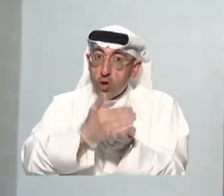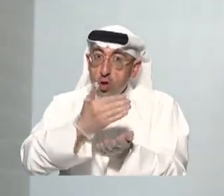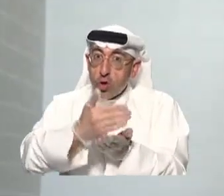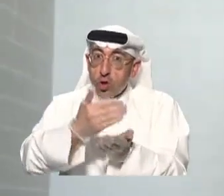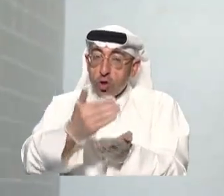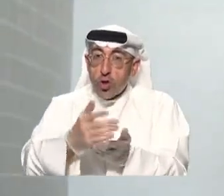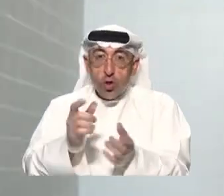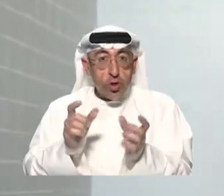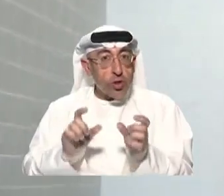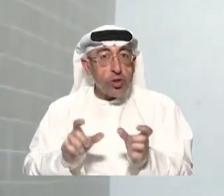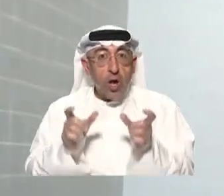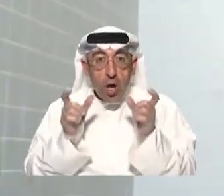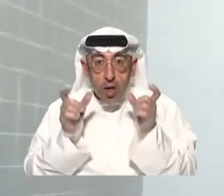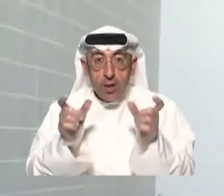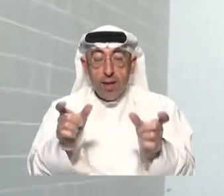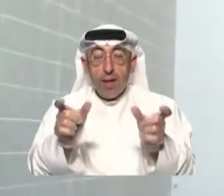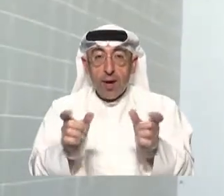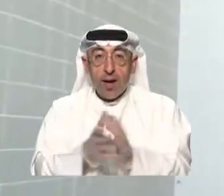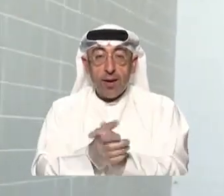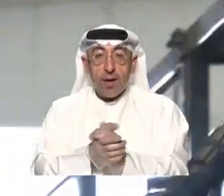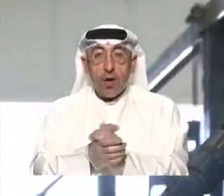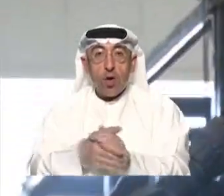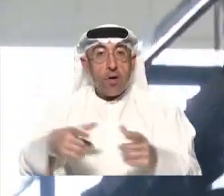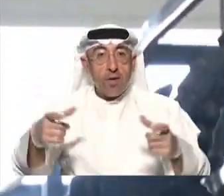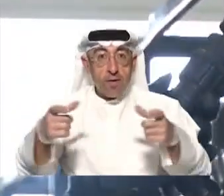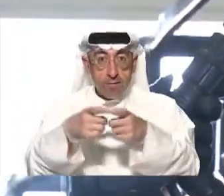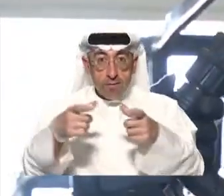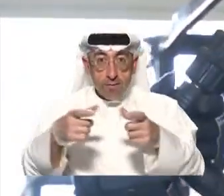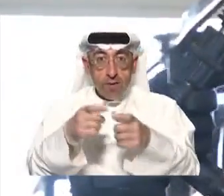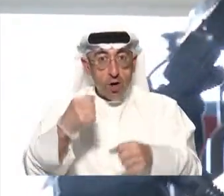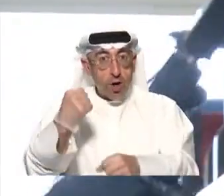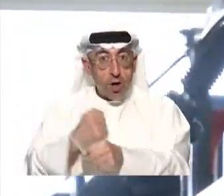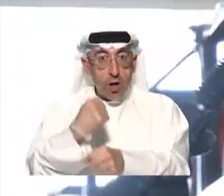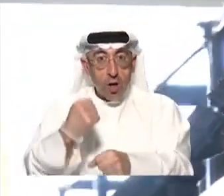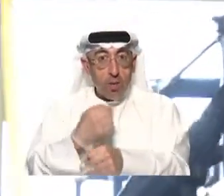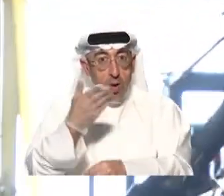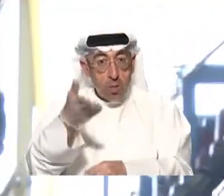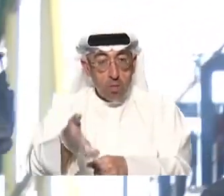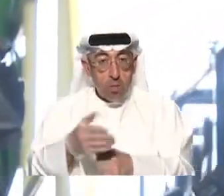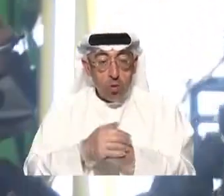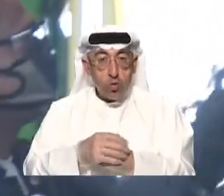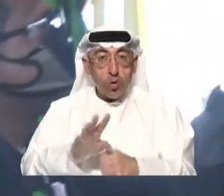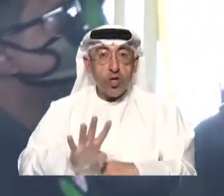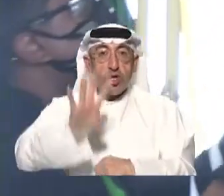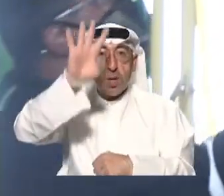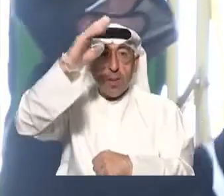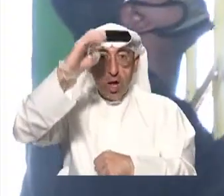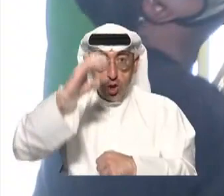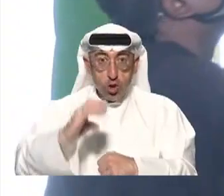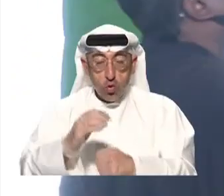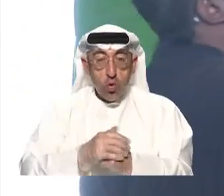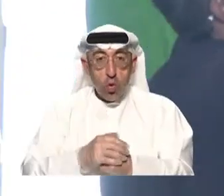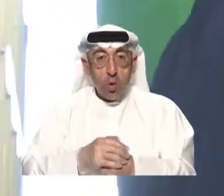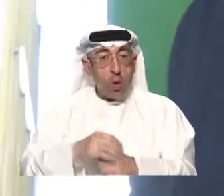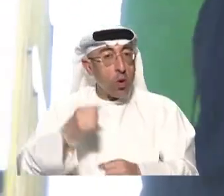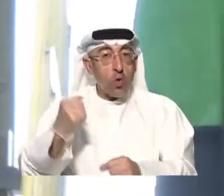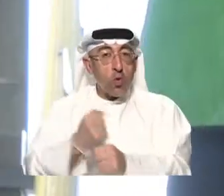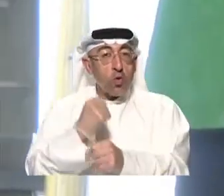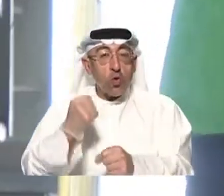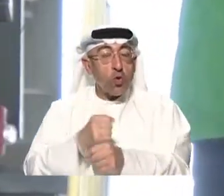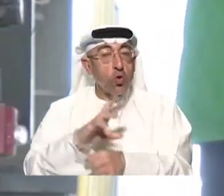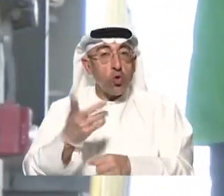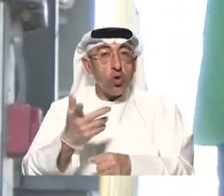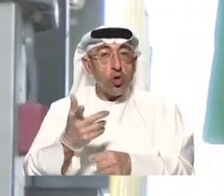فيروس كورونا المستجد. فرق العمل المتواجدة في مصانع الشمال والجنوب تشرف على عمليات تعقيم أسطوانات